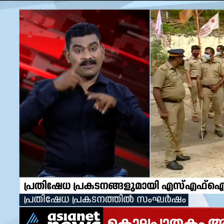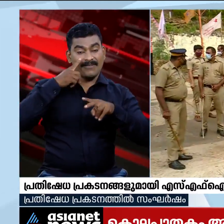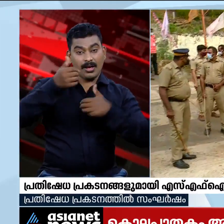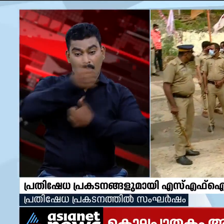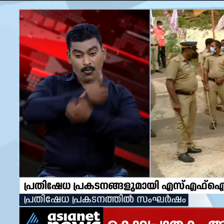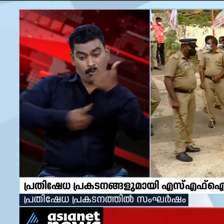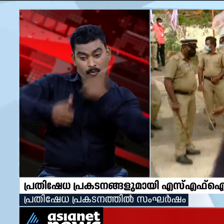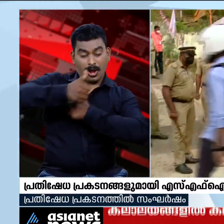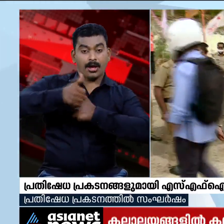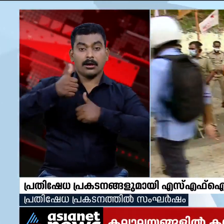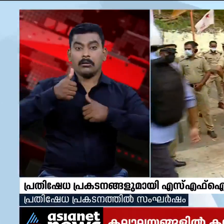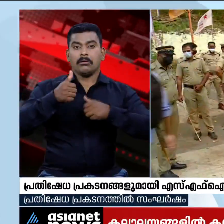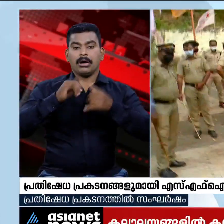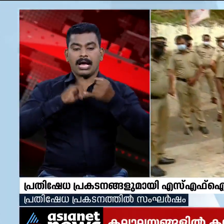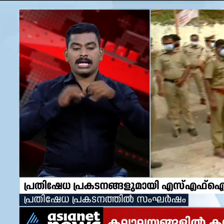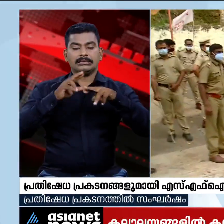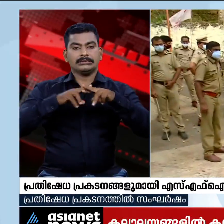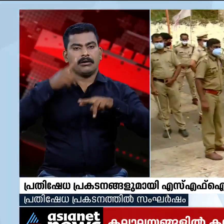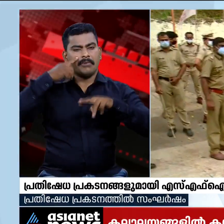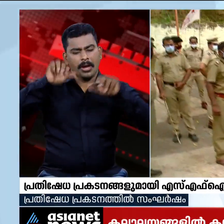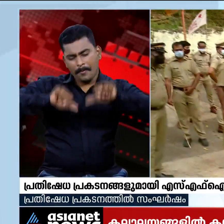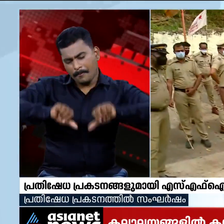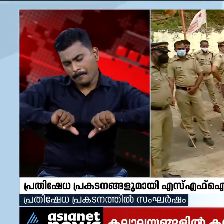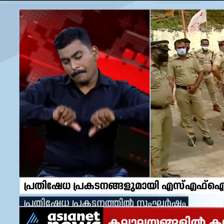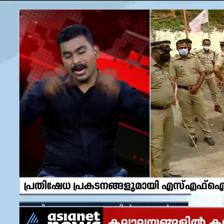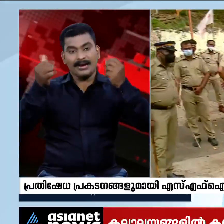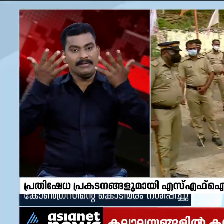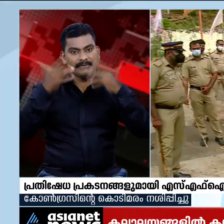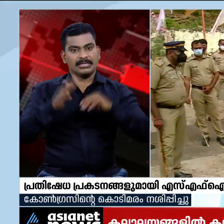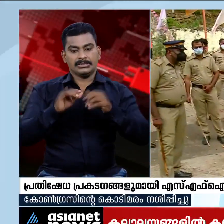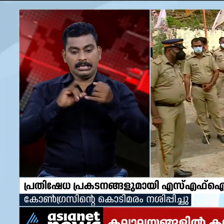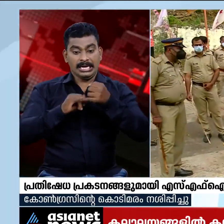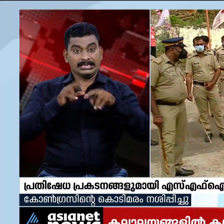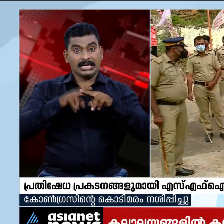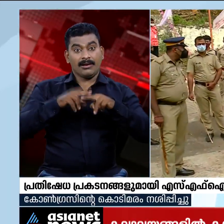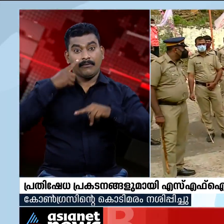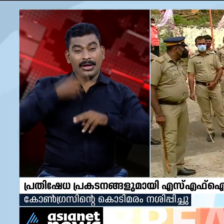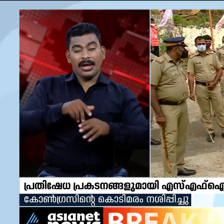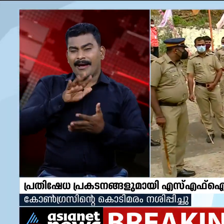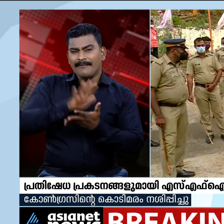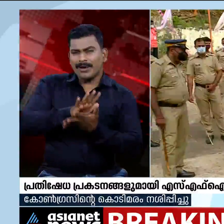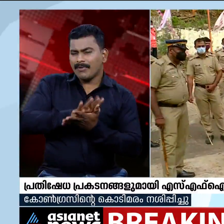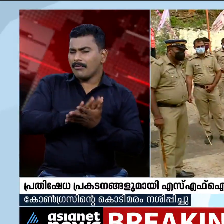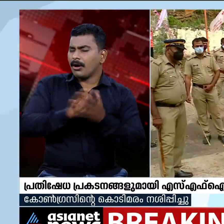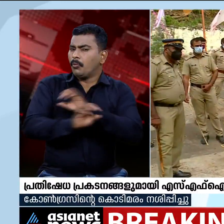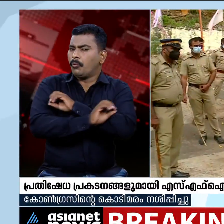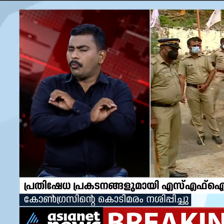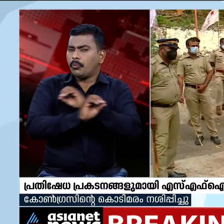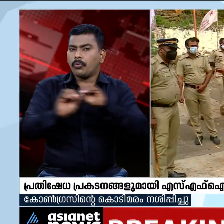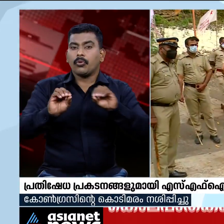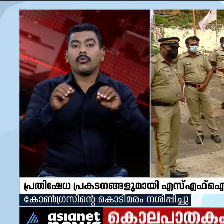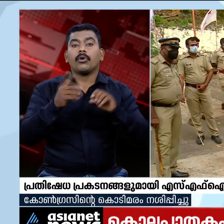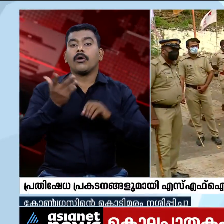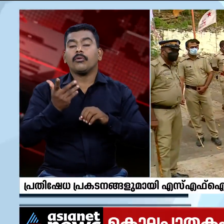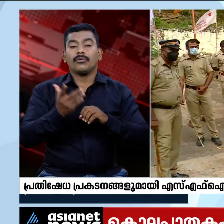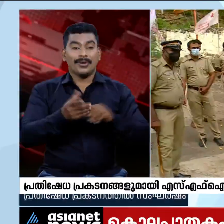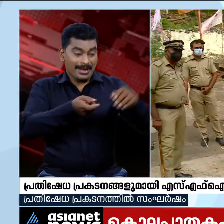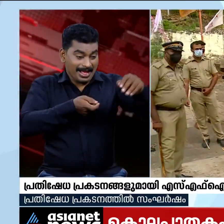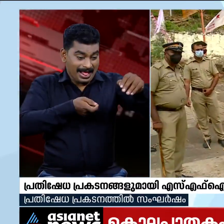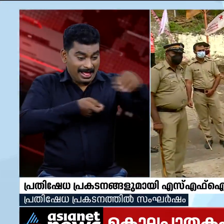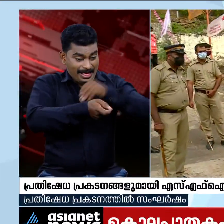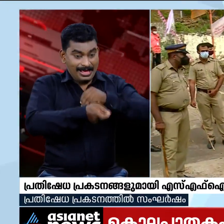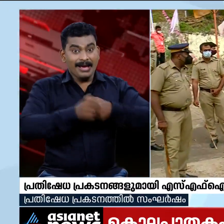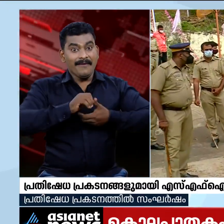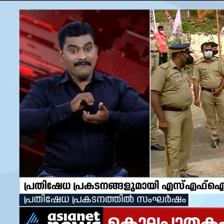ദുഃഖാചരണം ആചരിച്ചുകൊണ്ട് തന്നെ മുഴുവൻ വിജയാഘാതങ്ങളും മാറ്റി നിർത്തിക്കൊണ്ട് കൊലപാതകത്തിൽ പ്രതിഷേധിച്ചുള്ള പ്രതിഷേധ പ്രകടനങ്ങളാണ് നടന്നു വന്നിരുന്നത്. ഇതിന്റെ ഭാഗമായി പ്രതിഷേധ